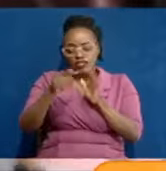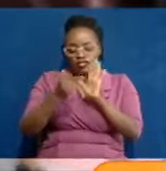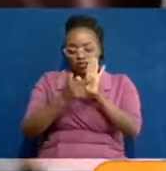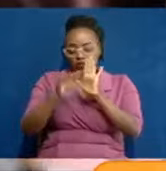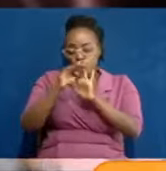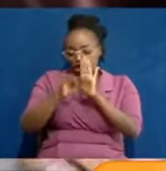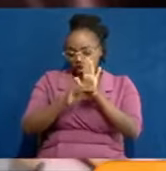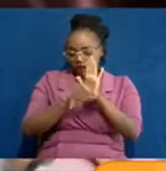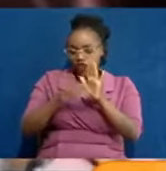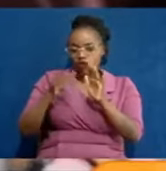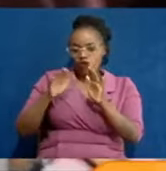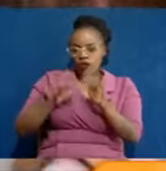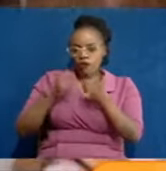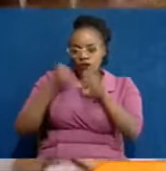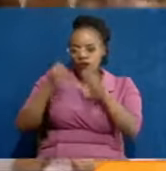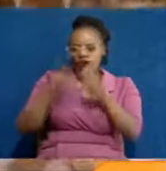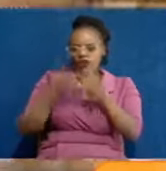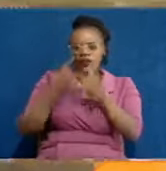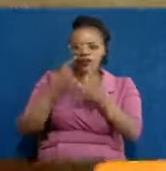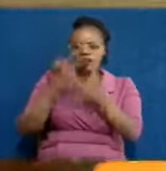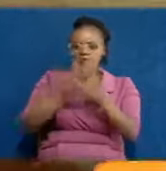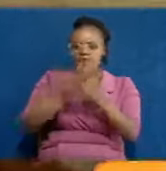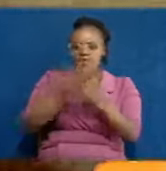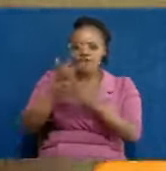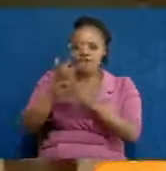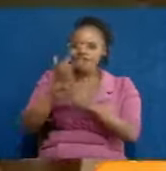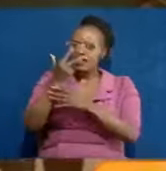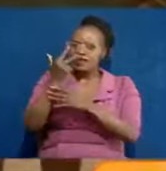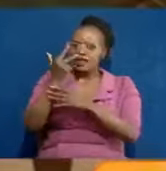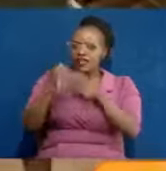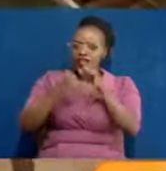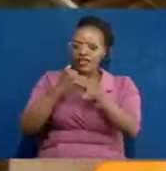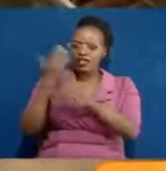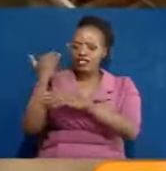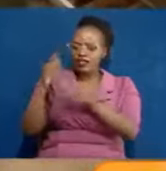Bomba. Niliona like 3 years ago, nikakuwa